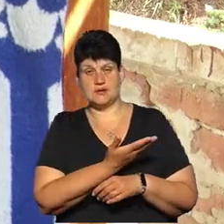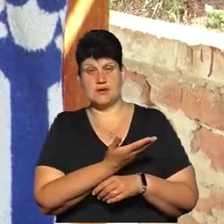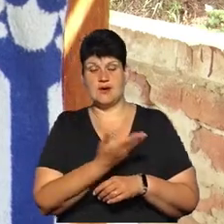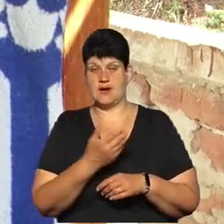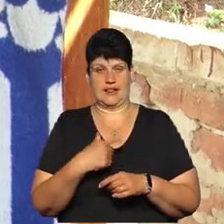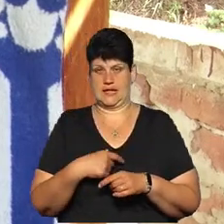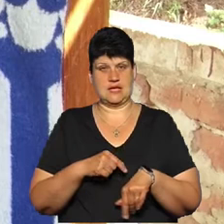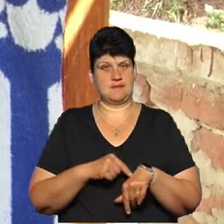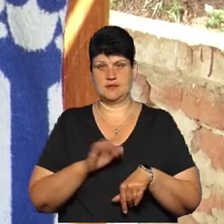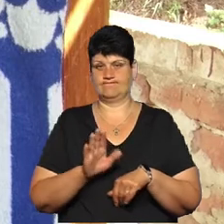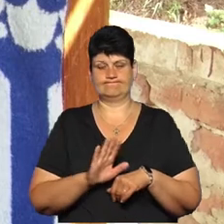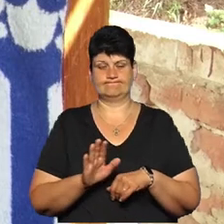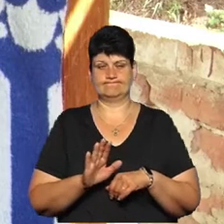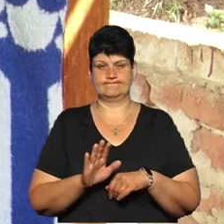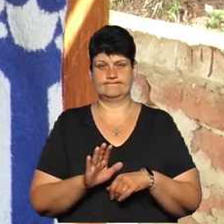не відчували.